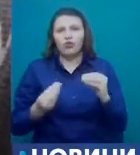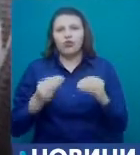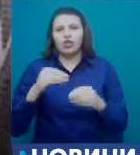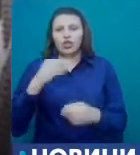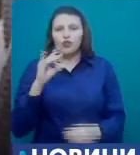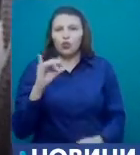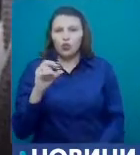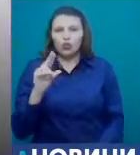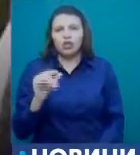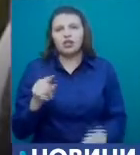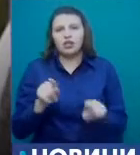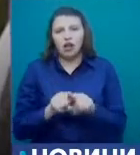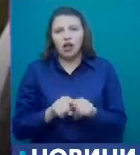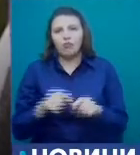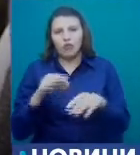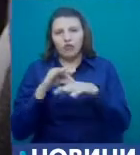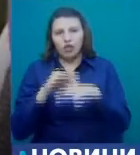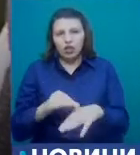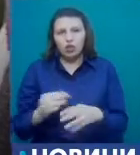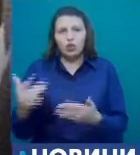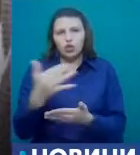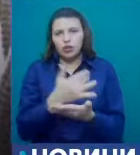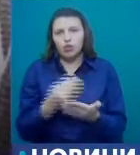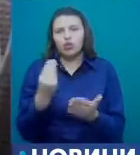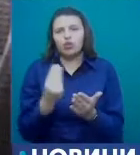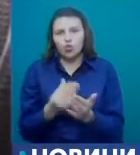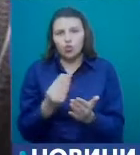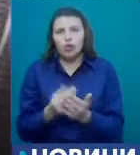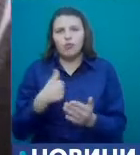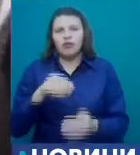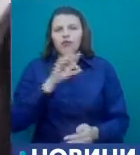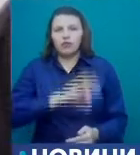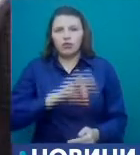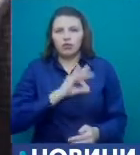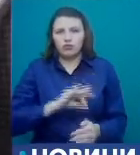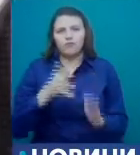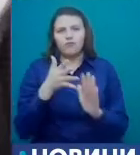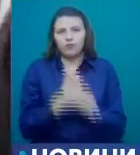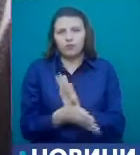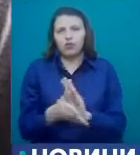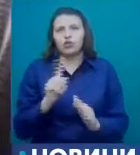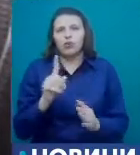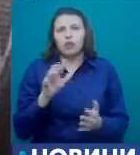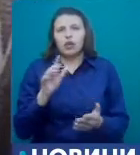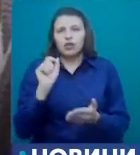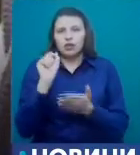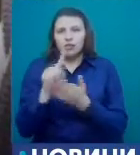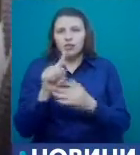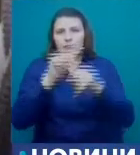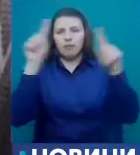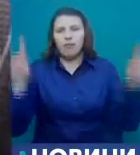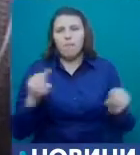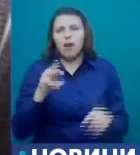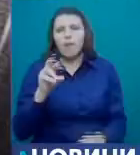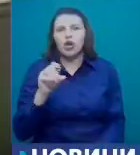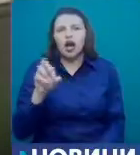ярмарку для своїх же діток. Зібрану суму ми використали вже для того, щоб замовити меморіальну дошку і оплатити